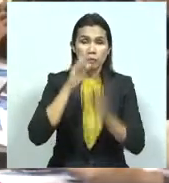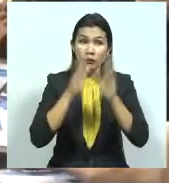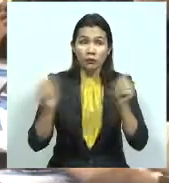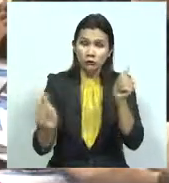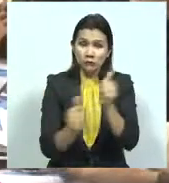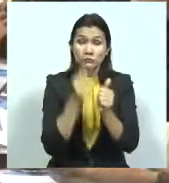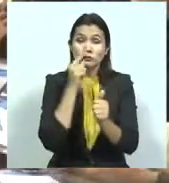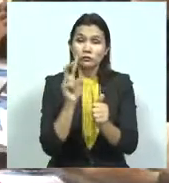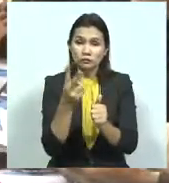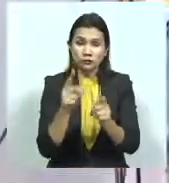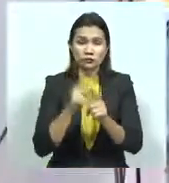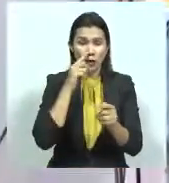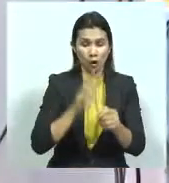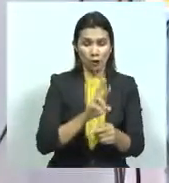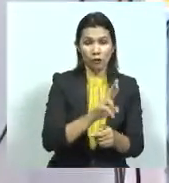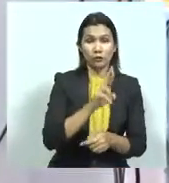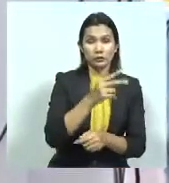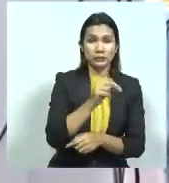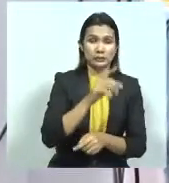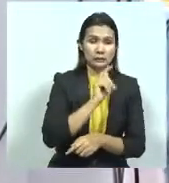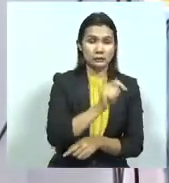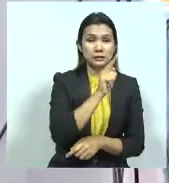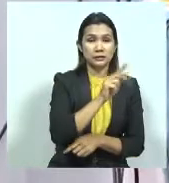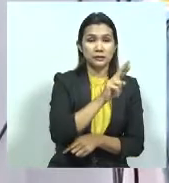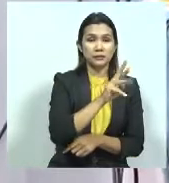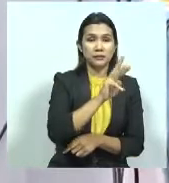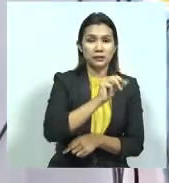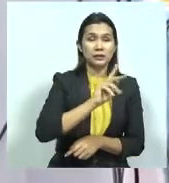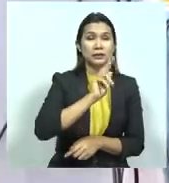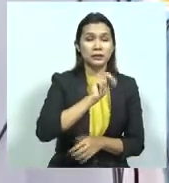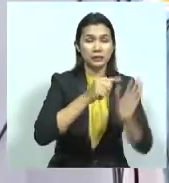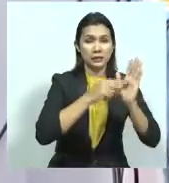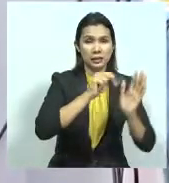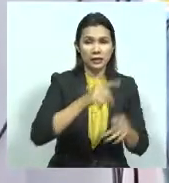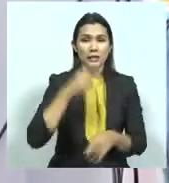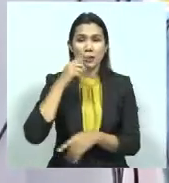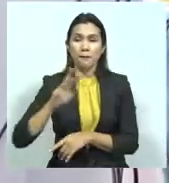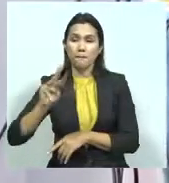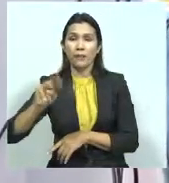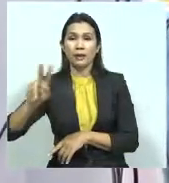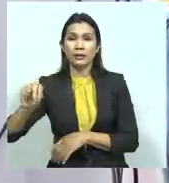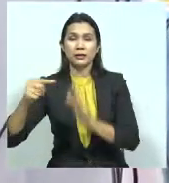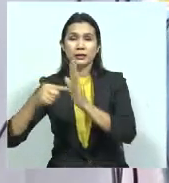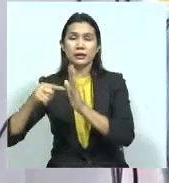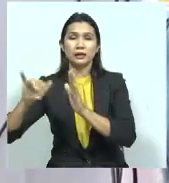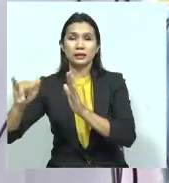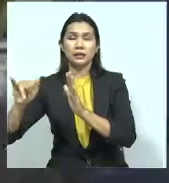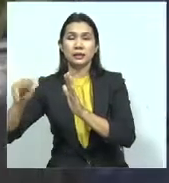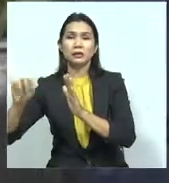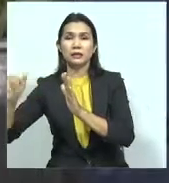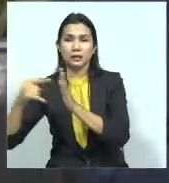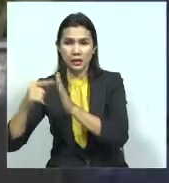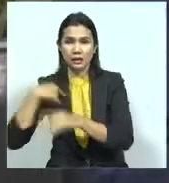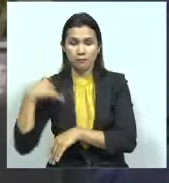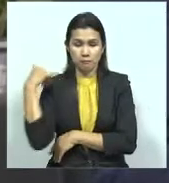คนคือร้อยเอกธรรมนัสพรหมเผ่านางสาวมนัญญาไทยเศษลงพื้นที่ติดตามสถานการณ์น้ำที่เขื่อนภูมิพ